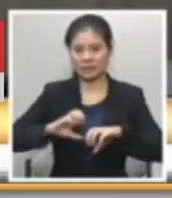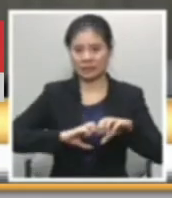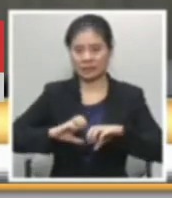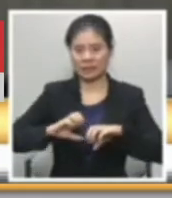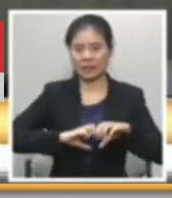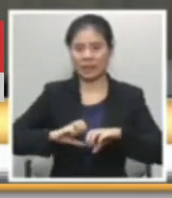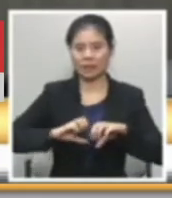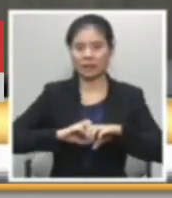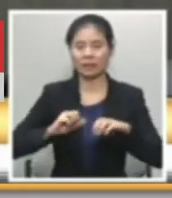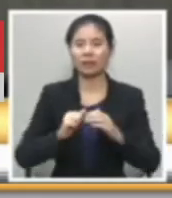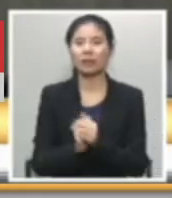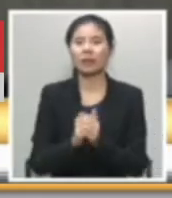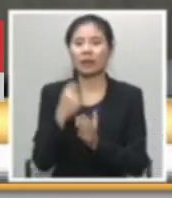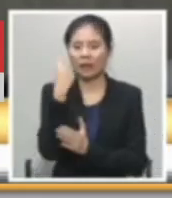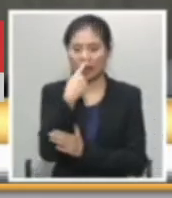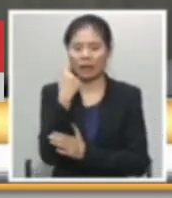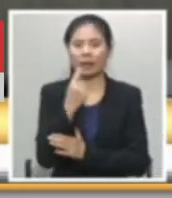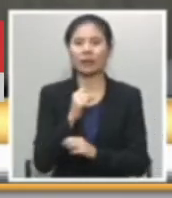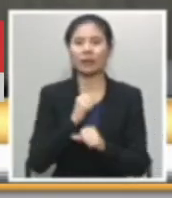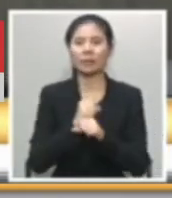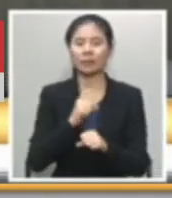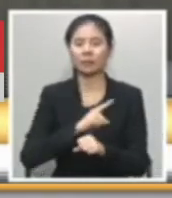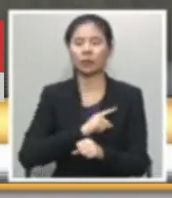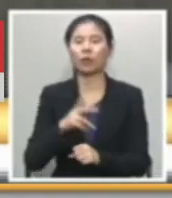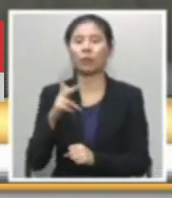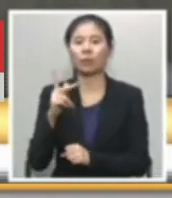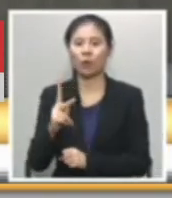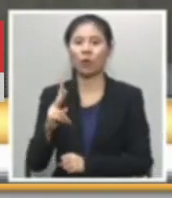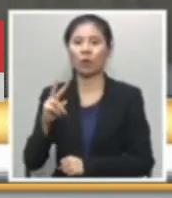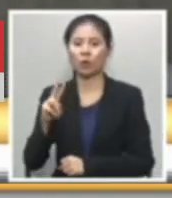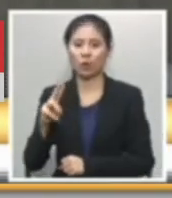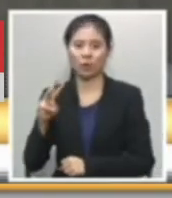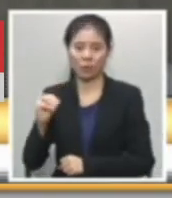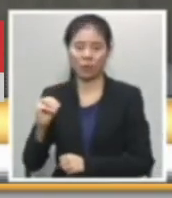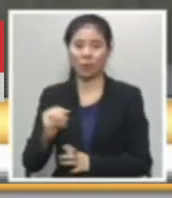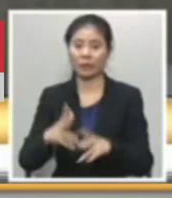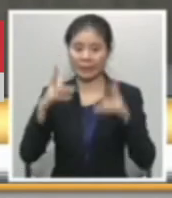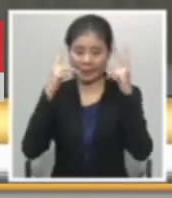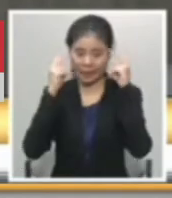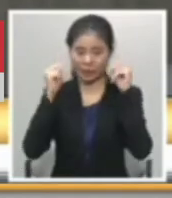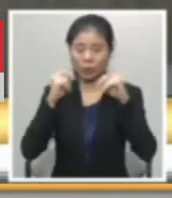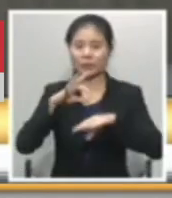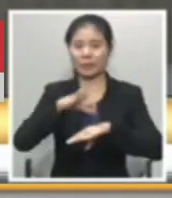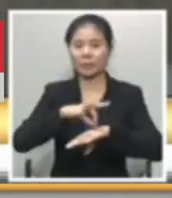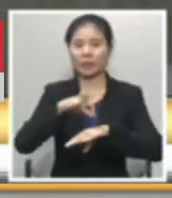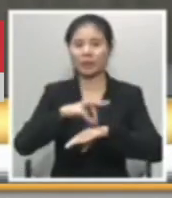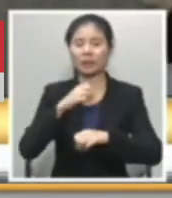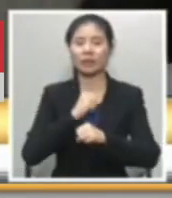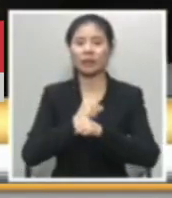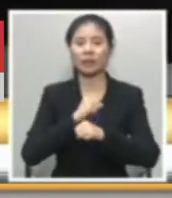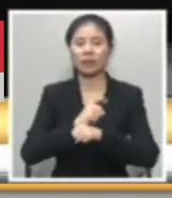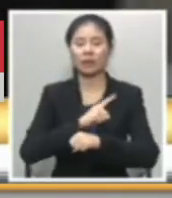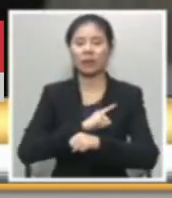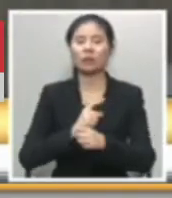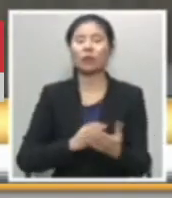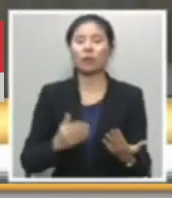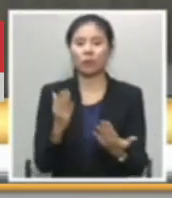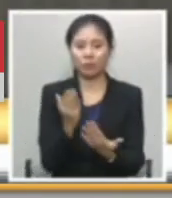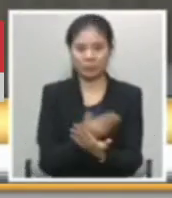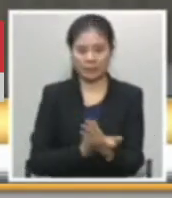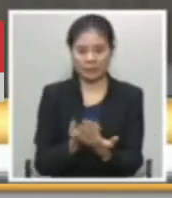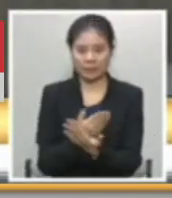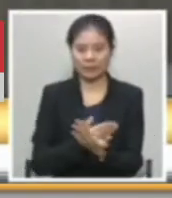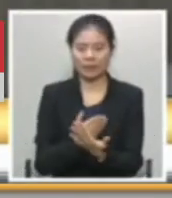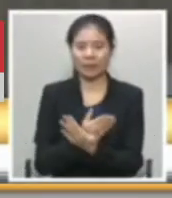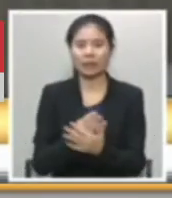หารประเทศก็คือคณะรัฐมนตรีโดยเฉพาะนายกรัฐมนตรีต้องพิจารณาองค์ประกอบใน